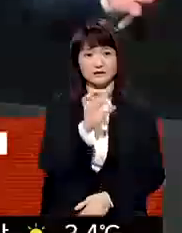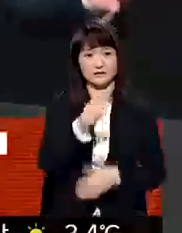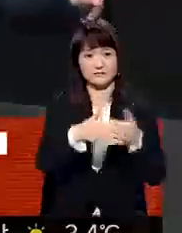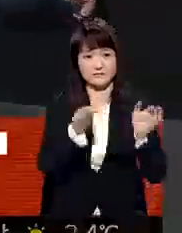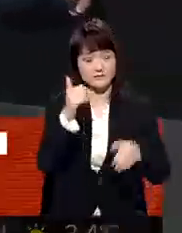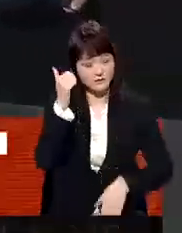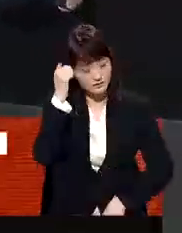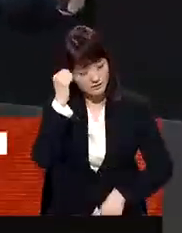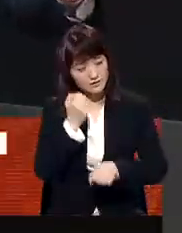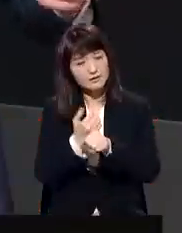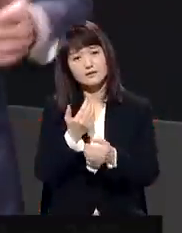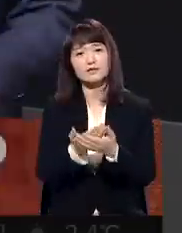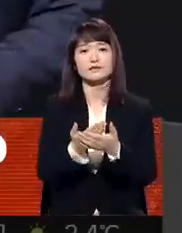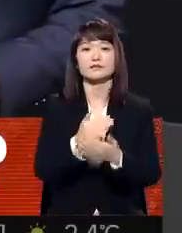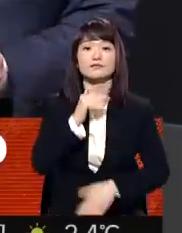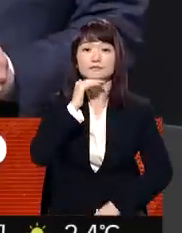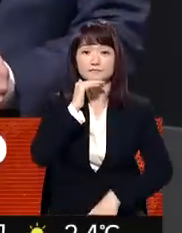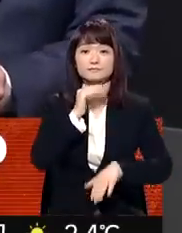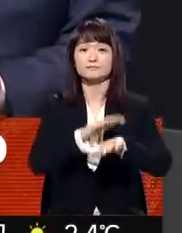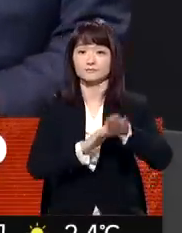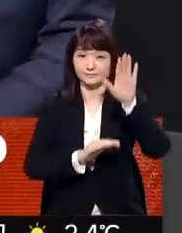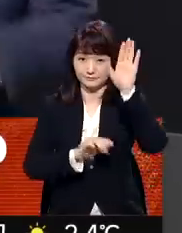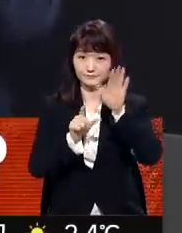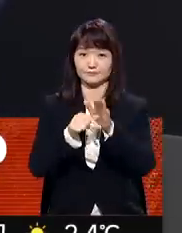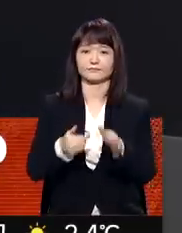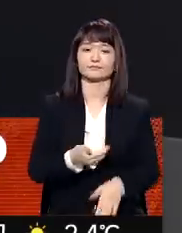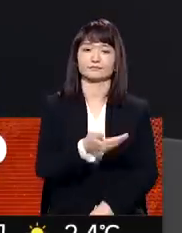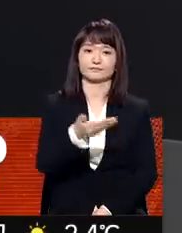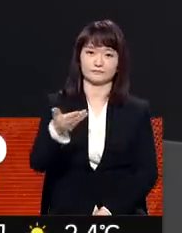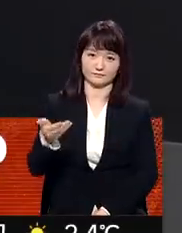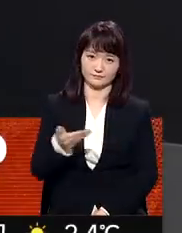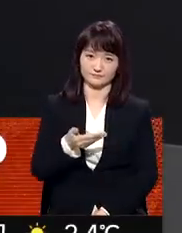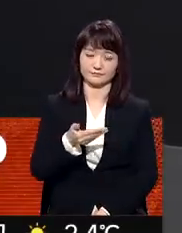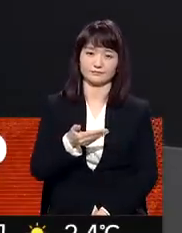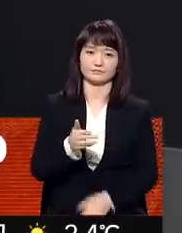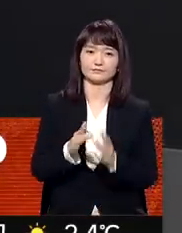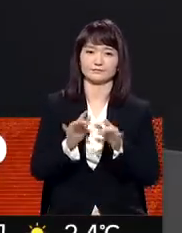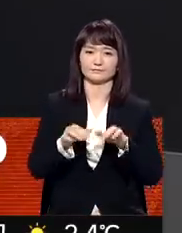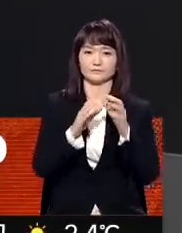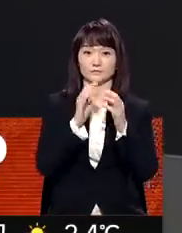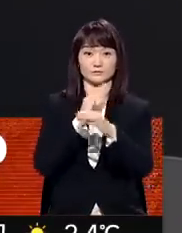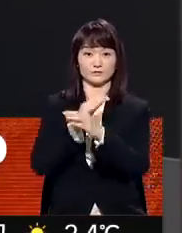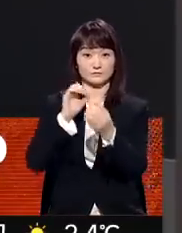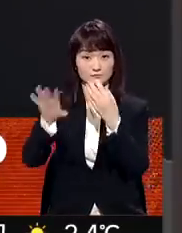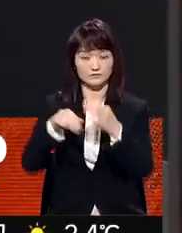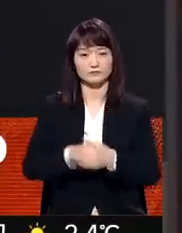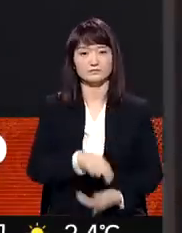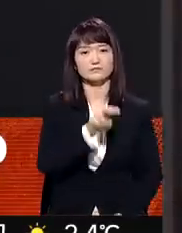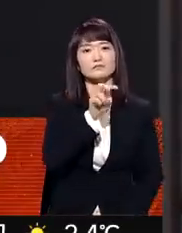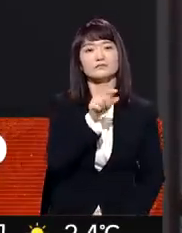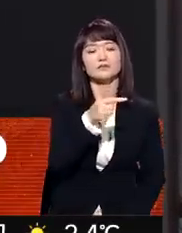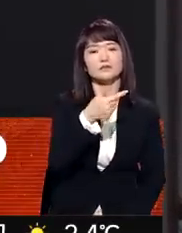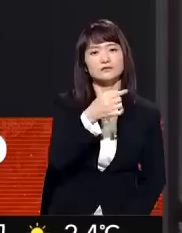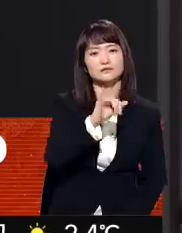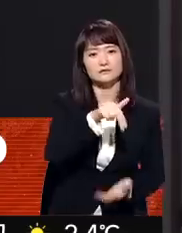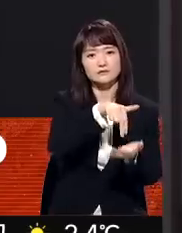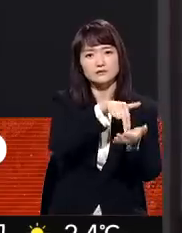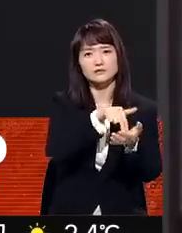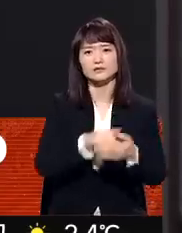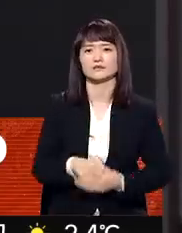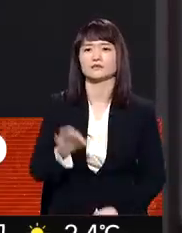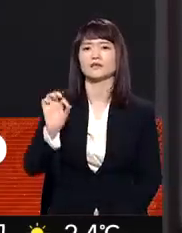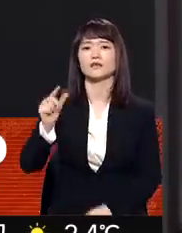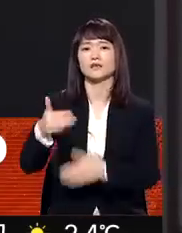기다리고 기다리셨던 푸처핸접 타임 우리 가족 여러분들도 채팅창에 함께 참여해보겠습니다 먼저 며느리입니다 어머님 안방도